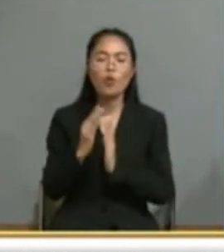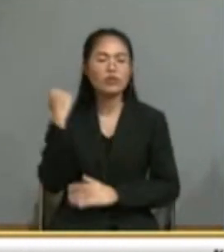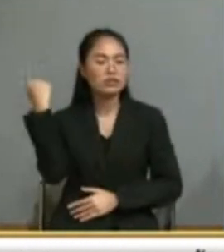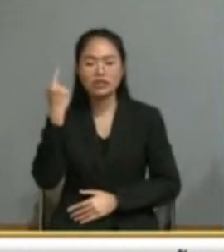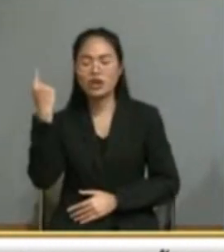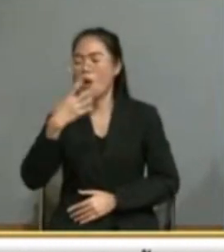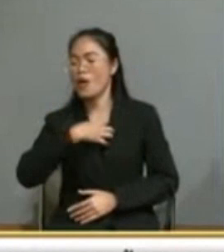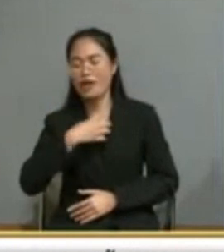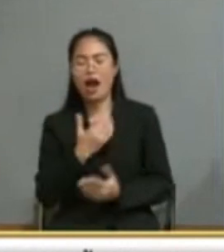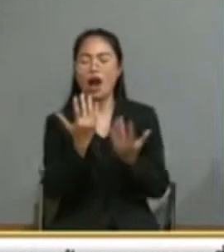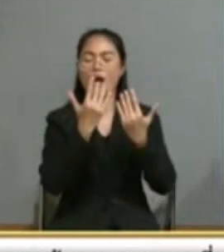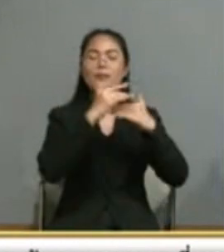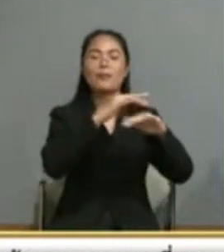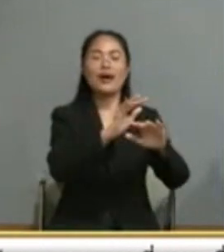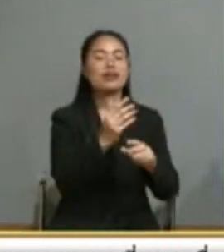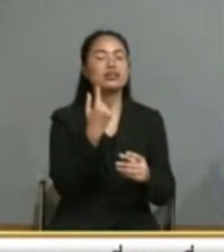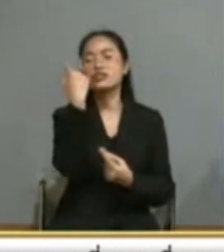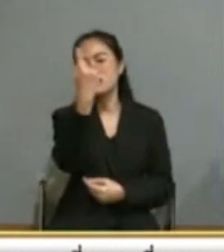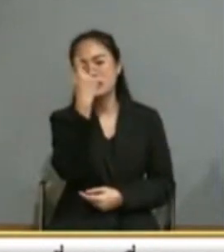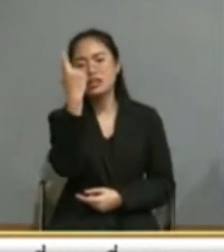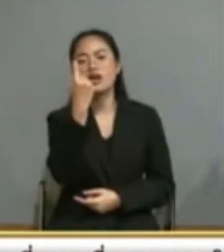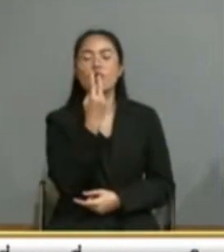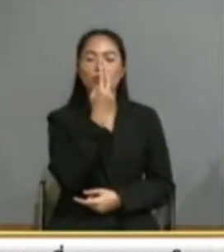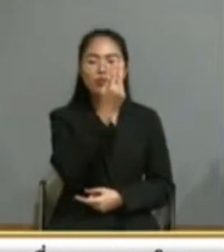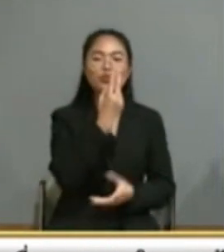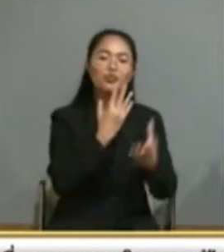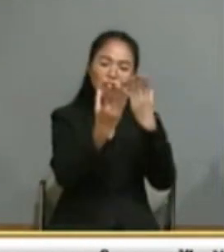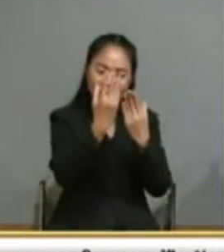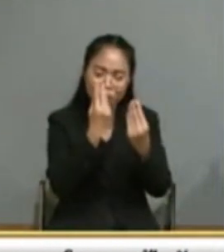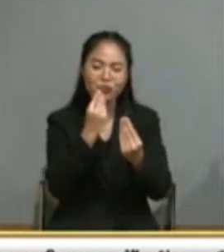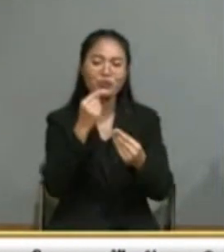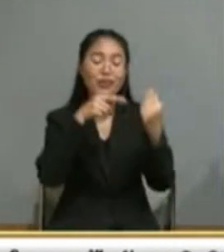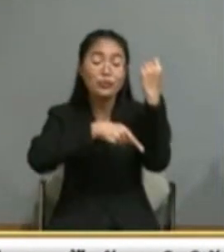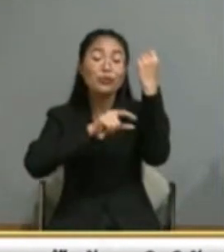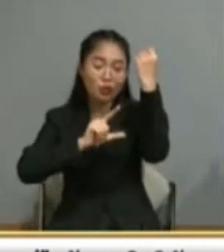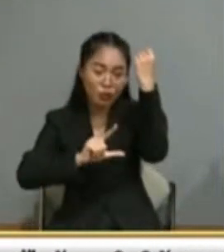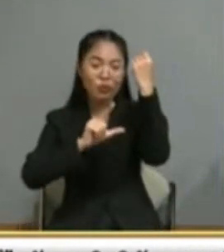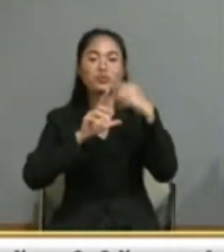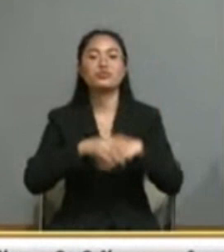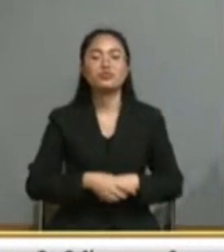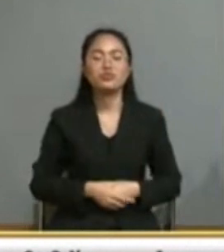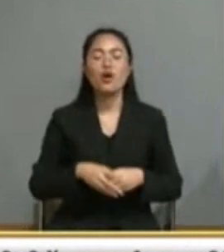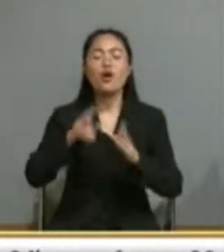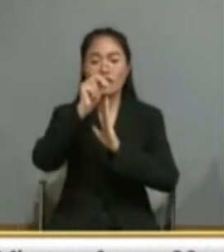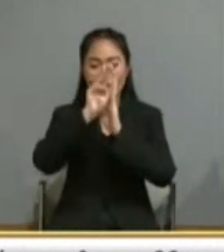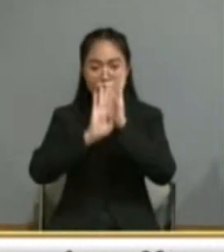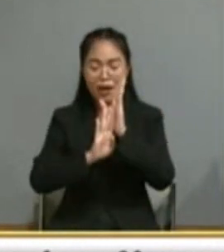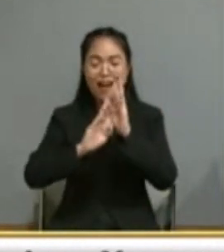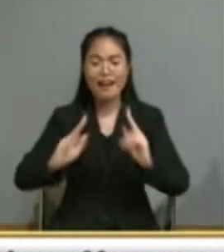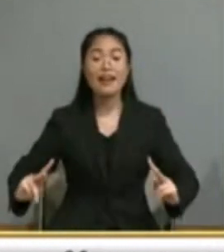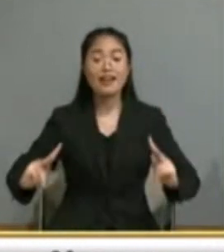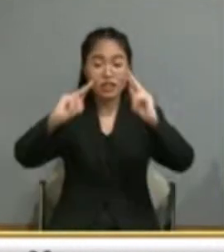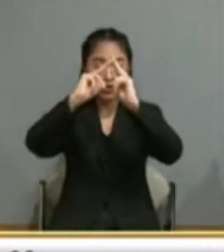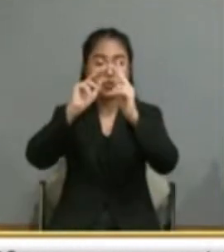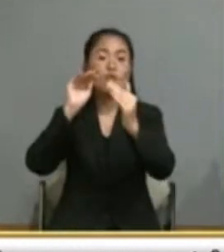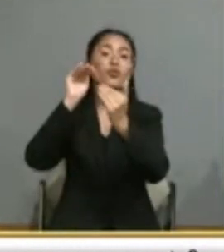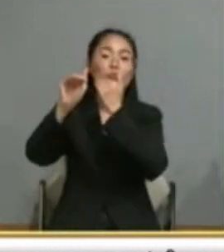ให้นกทเที้ยวทั้งชาวไทย แล้วกชาวต่ประเทศสวนของนัยบายของ